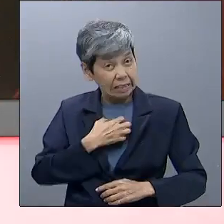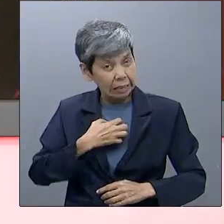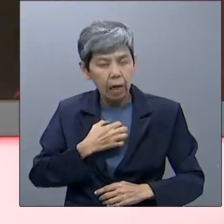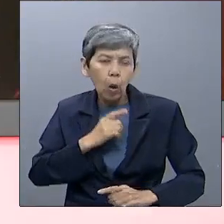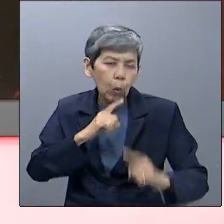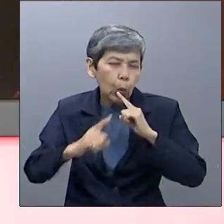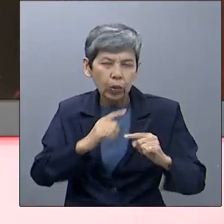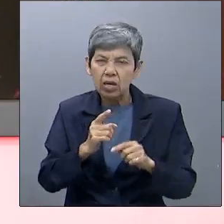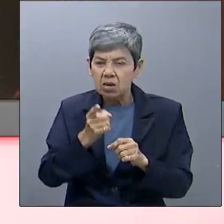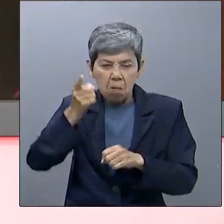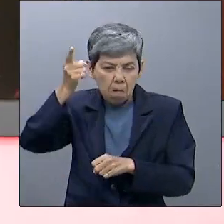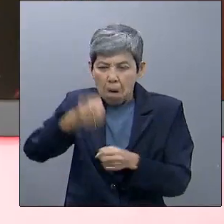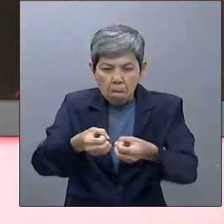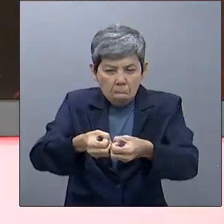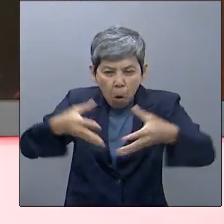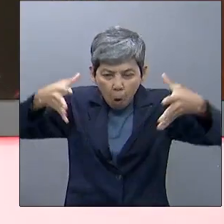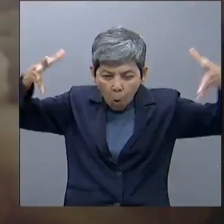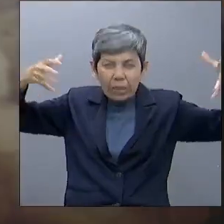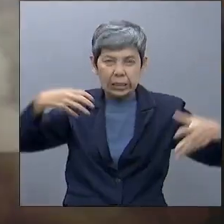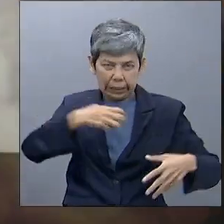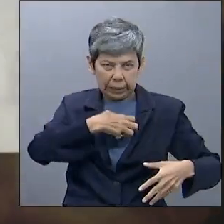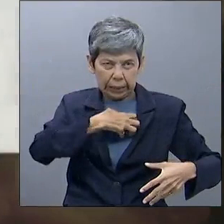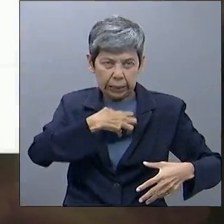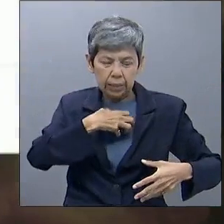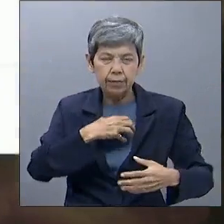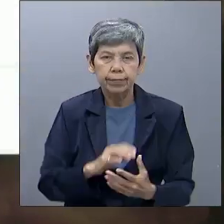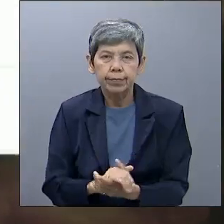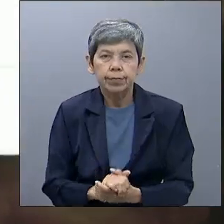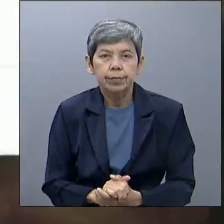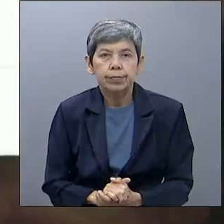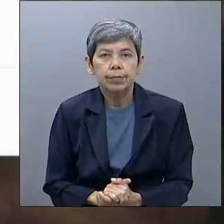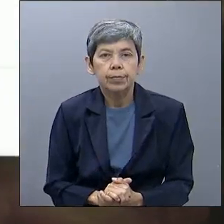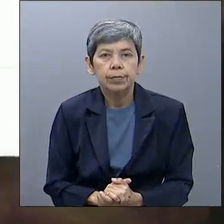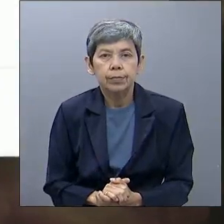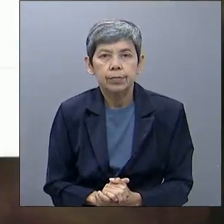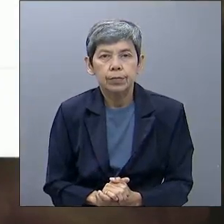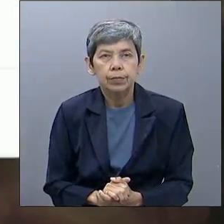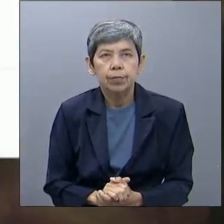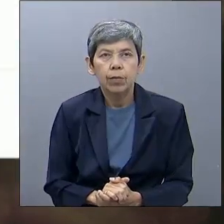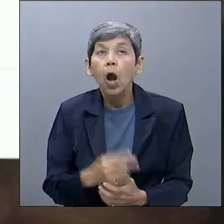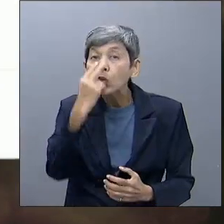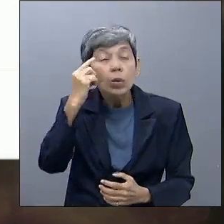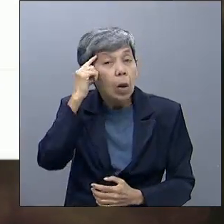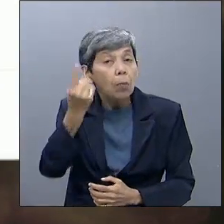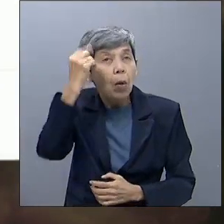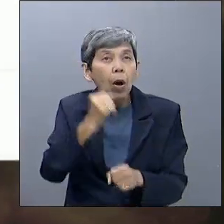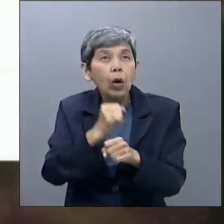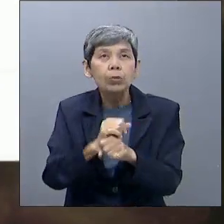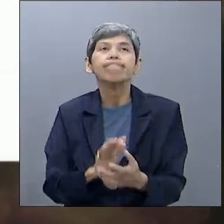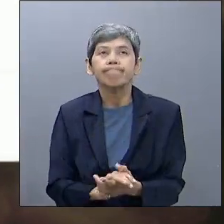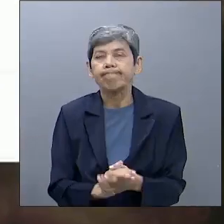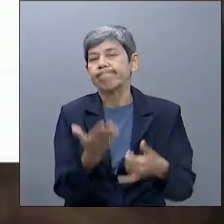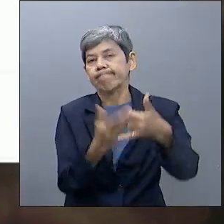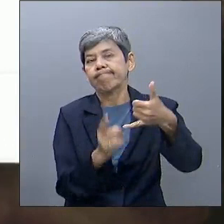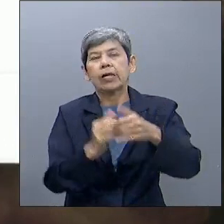กล่าวถึงการใช้อาวุธนิวเคลียร์ถล่มเขตกาซ่าค่ะต้นเรื่องเนี่ยเกิดจากอิคเอลิยา